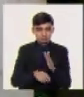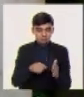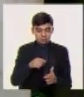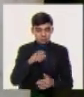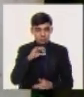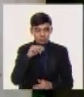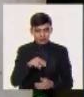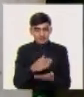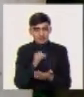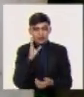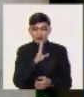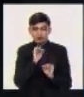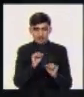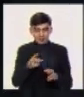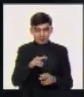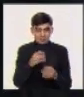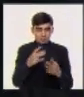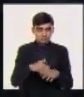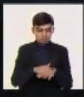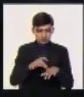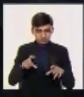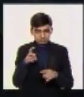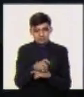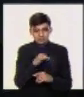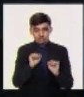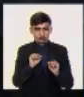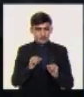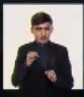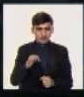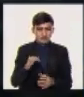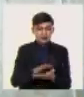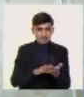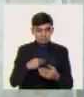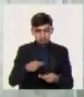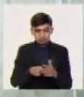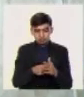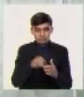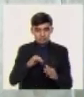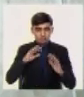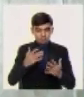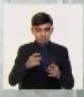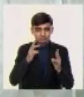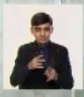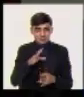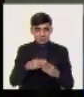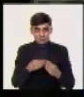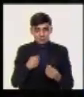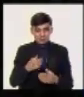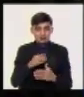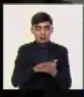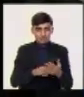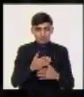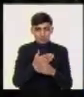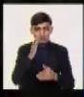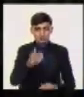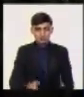На защиту женщины встали неравнодушные люди. Они намерены и в дальнейшем опекать семью, попавшую в беду.